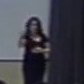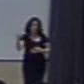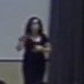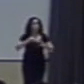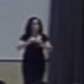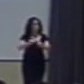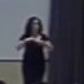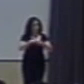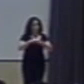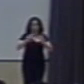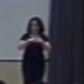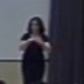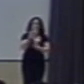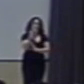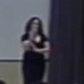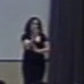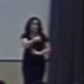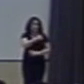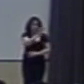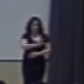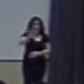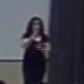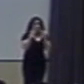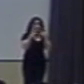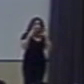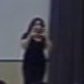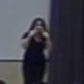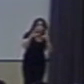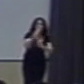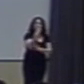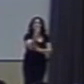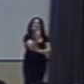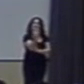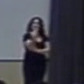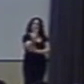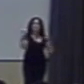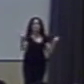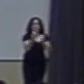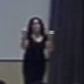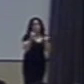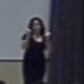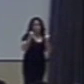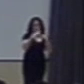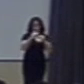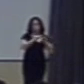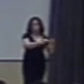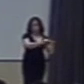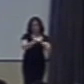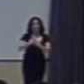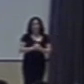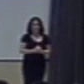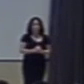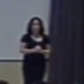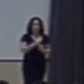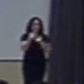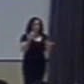A l'estat espanyol, Facebook té, sembla que eren 13 milions d'usuaris, a nivell mundial són uns